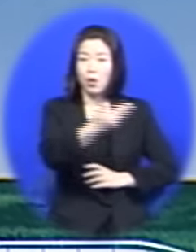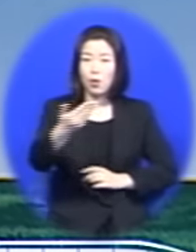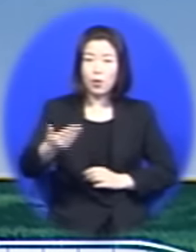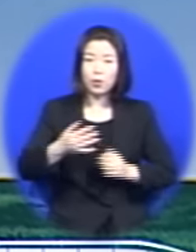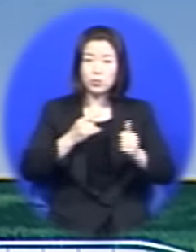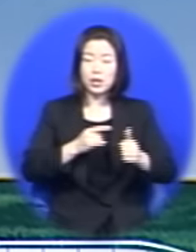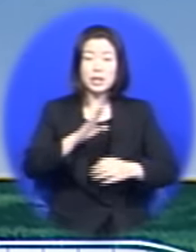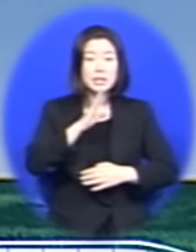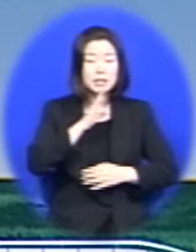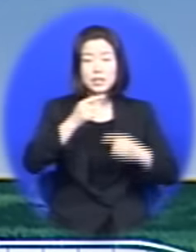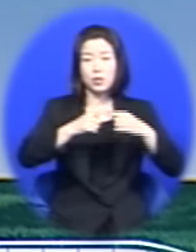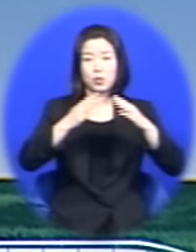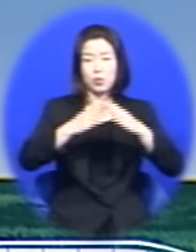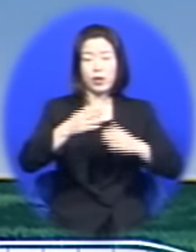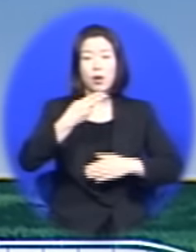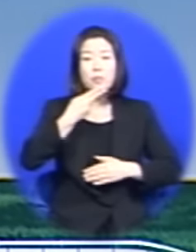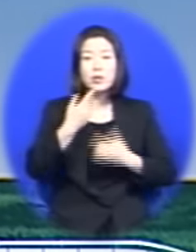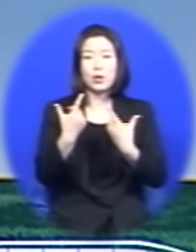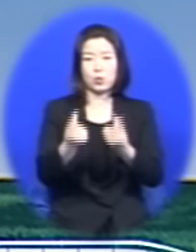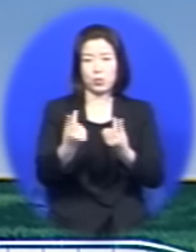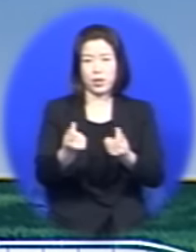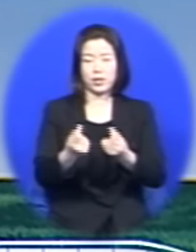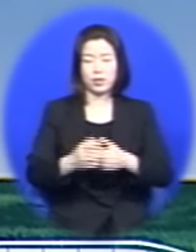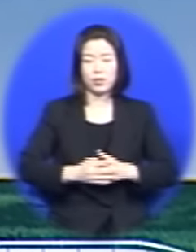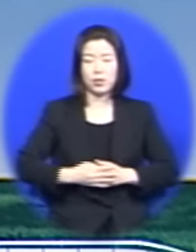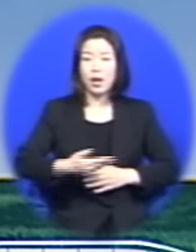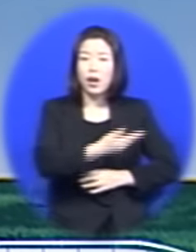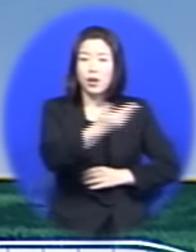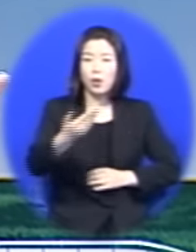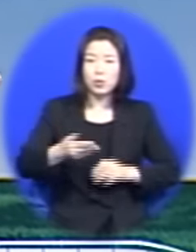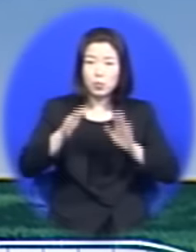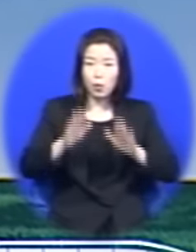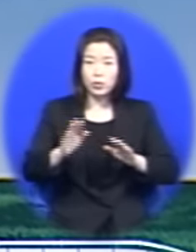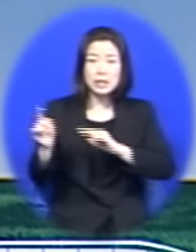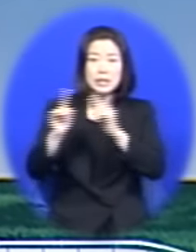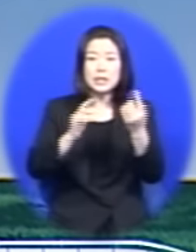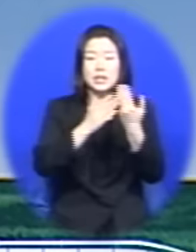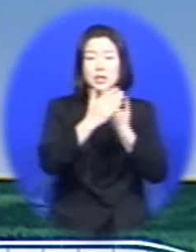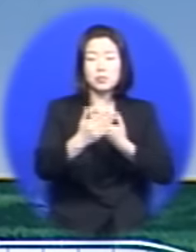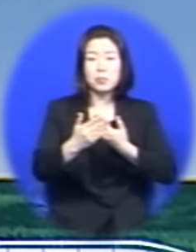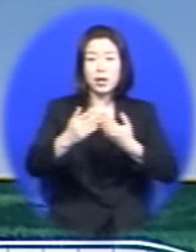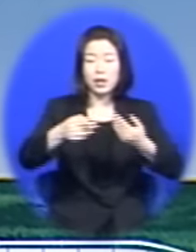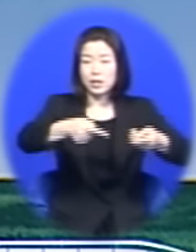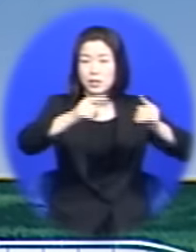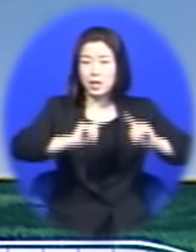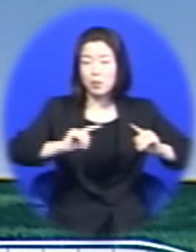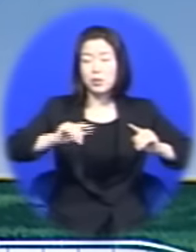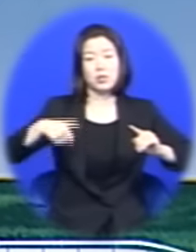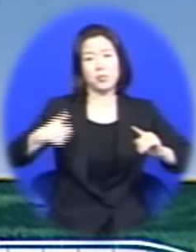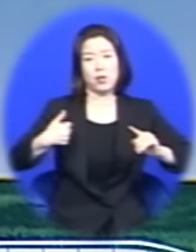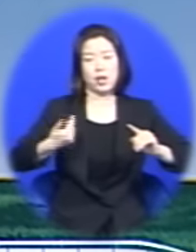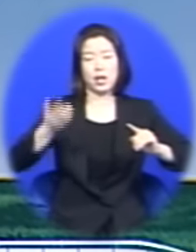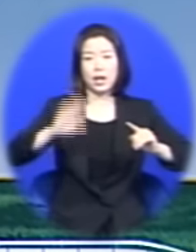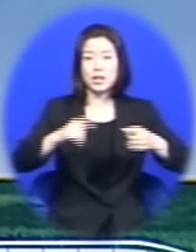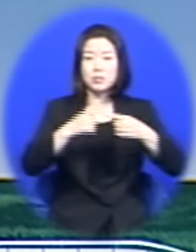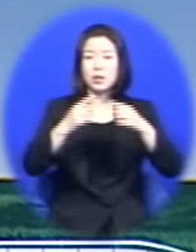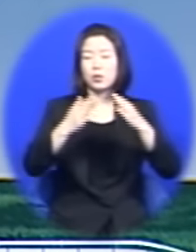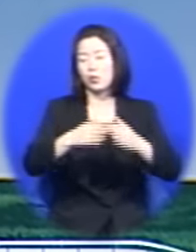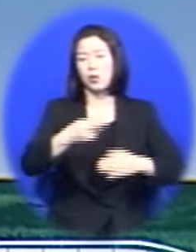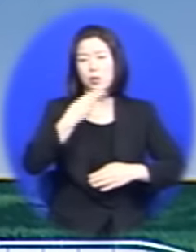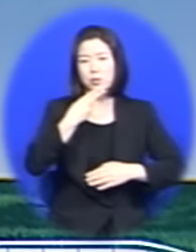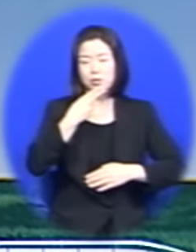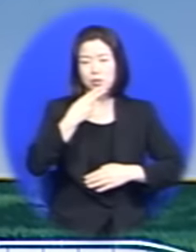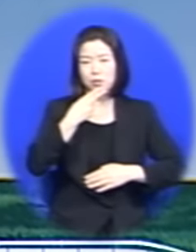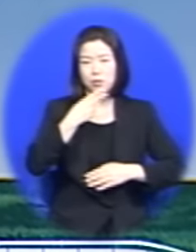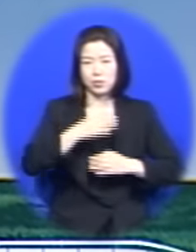여러분에게는 진짜 교회가 없는 거예요. 여러분은 오늘 집회를 참석하셨는지 모르지만 교회는 없는 거예요.